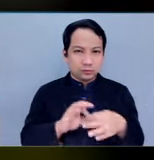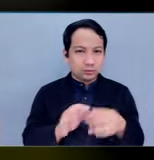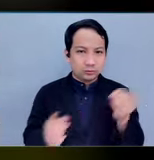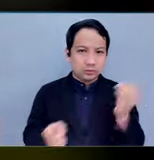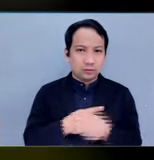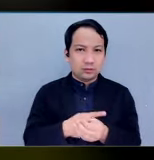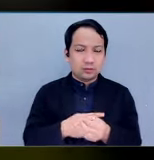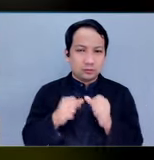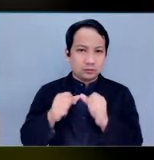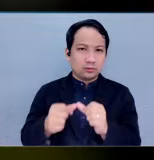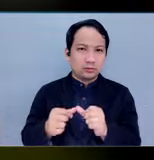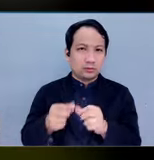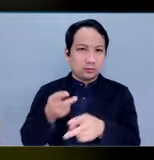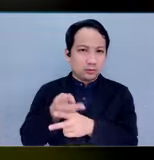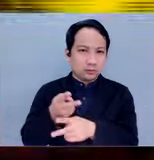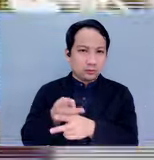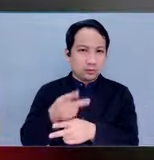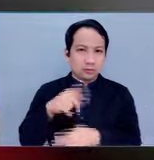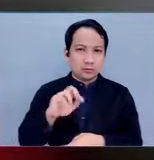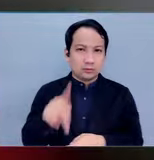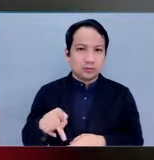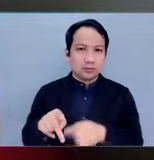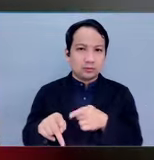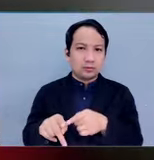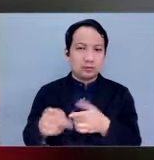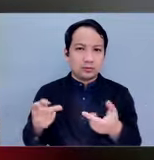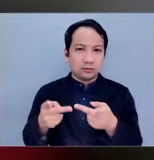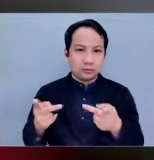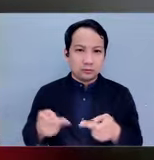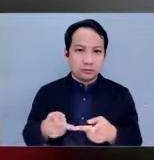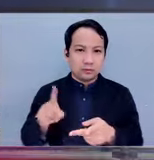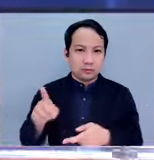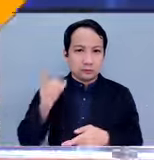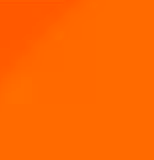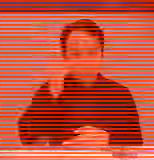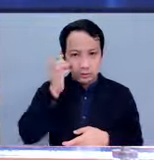daw nababantayan ng PNP ang kinaroroonan ni De Castro.